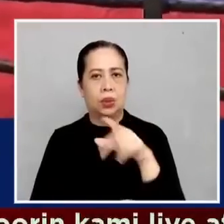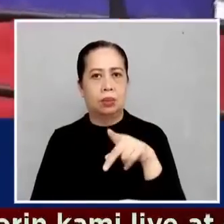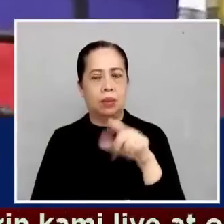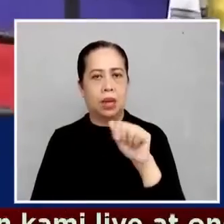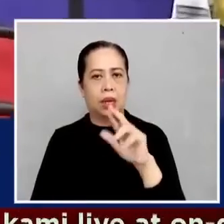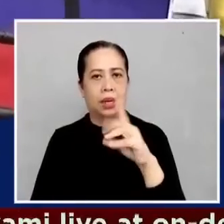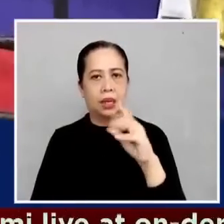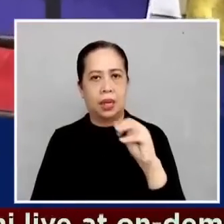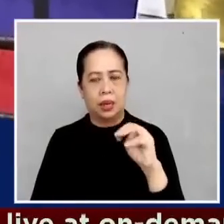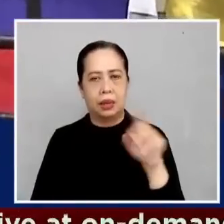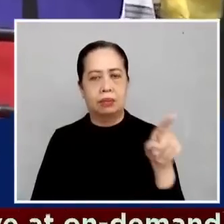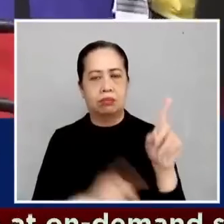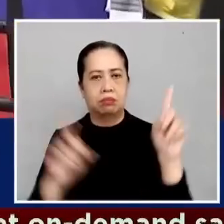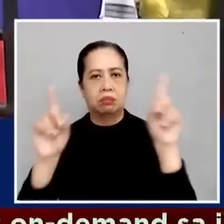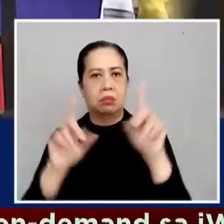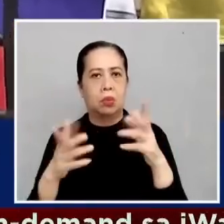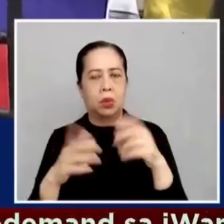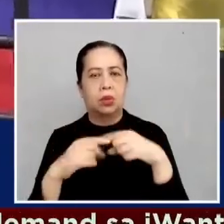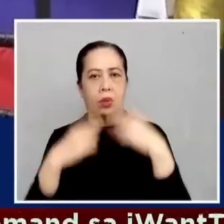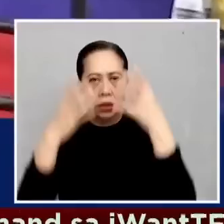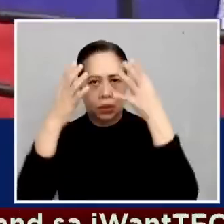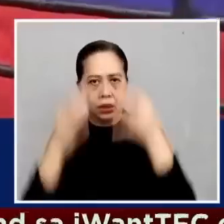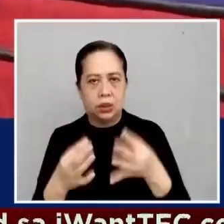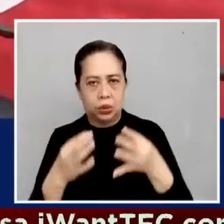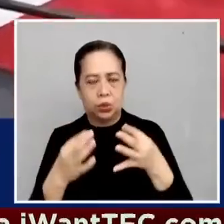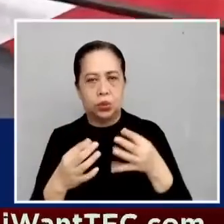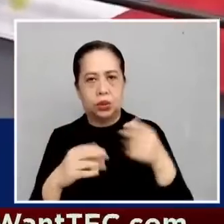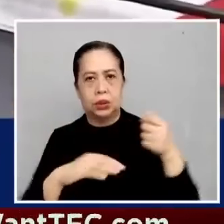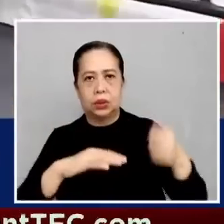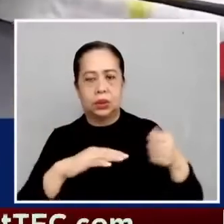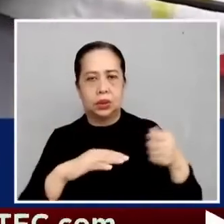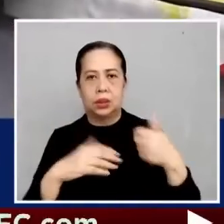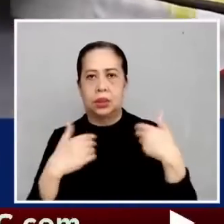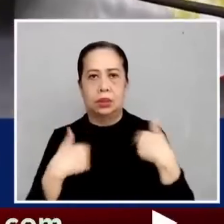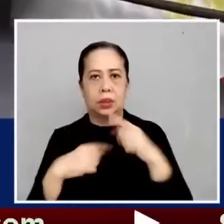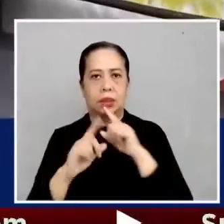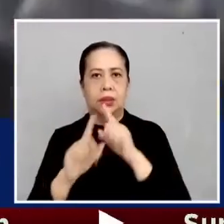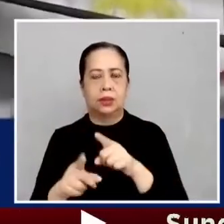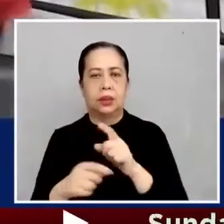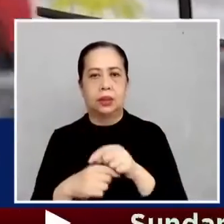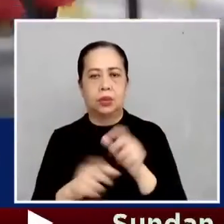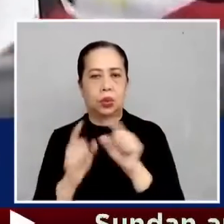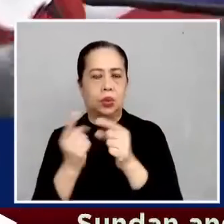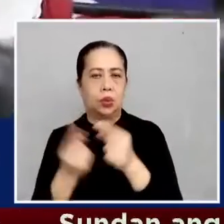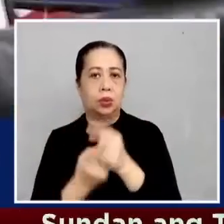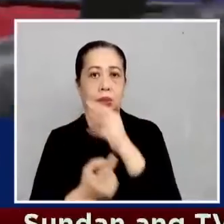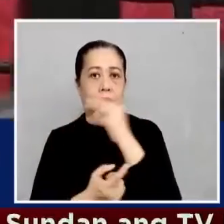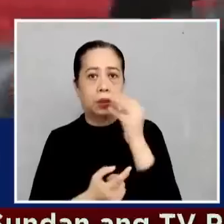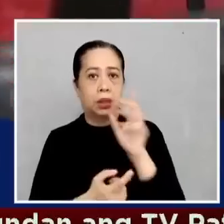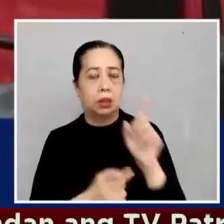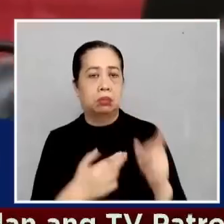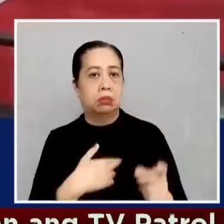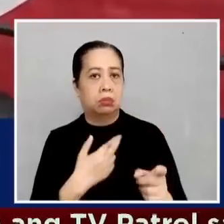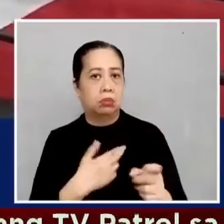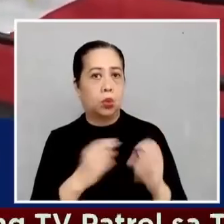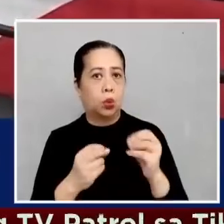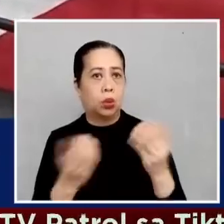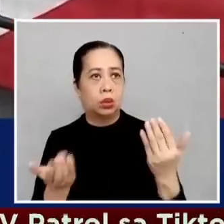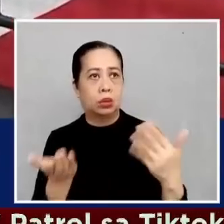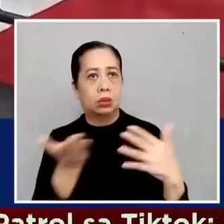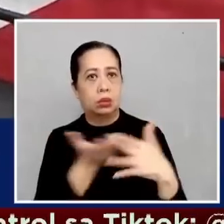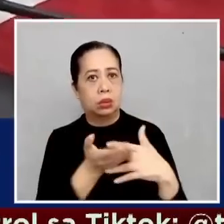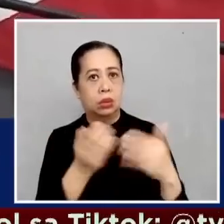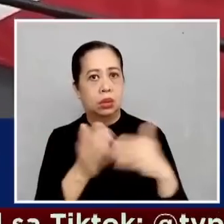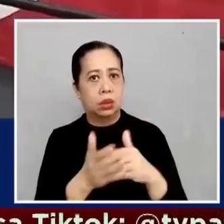Odi Atar nang ibaba ng jury ang hatol. Hindi pa nagbibigay ng pahayag ang kampo ni Pacquiao kung maghahain sila ng